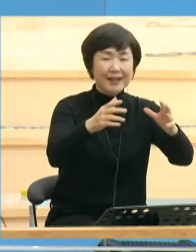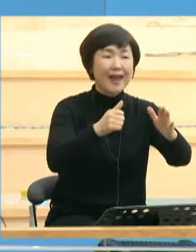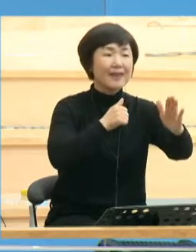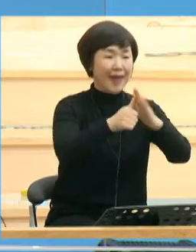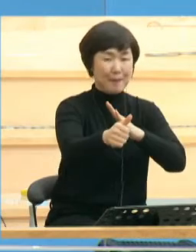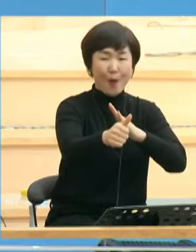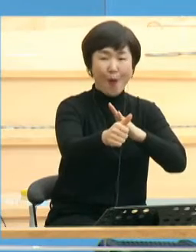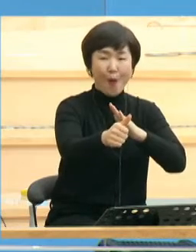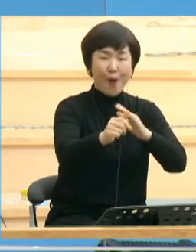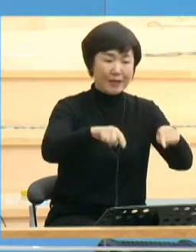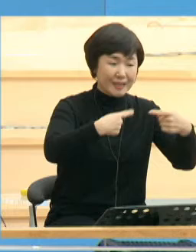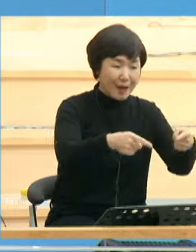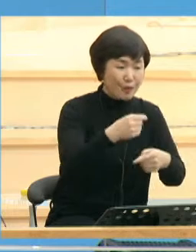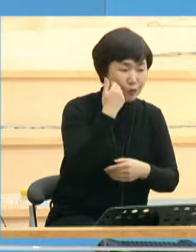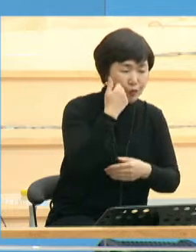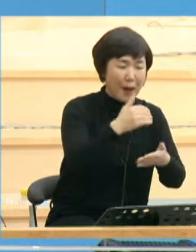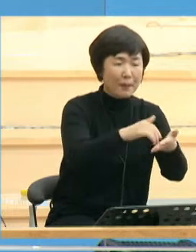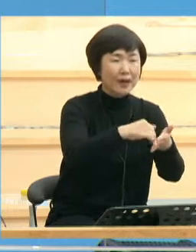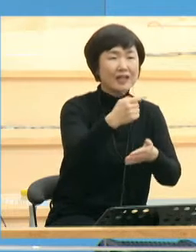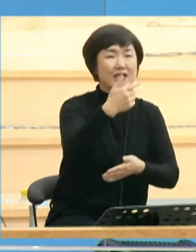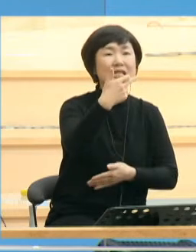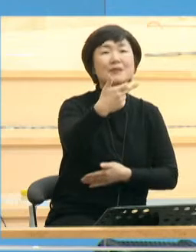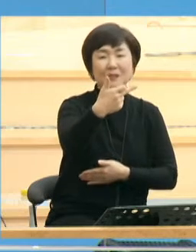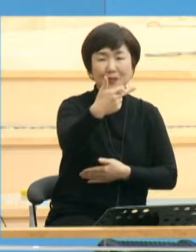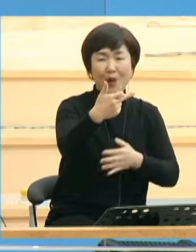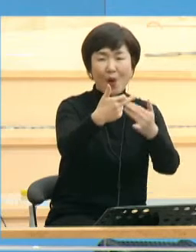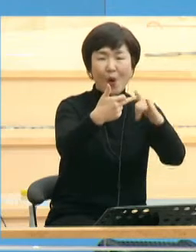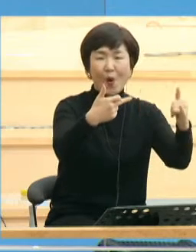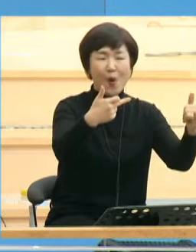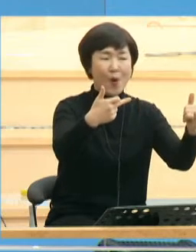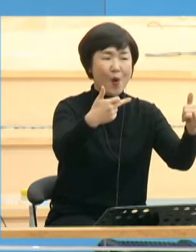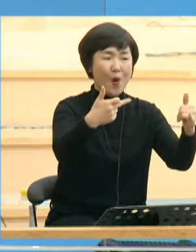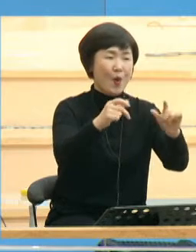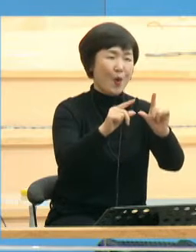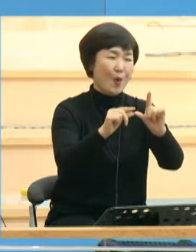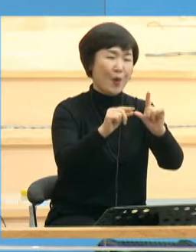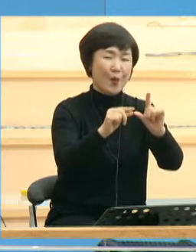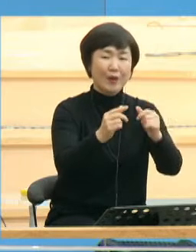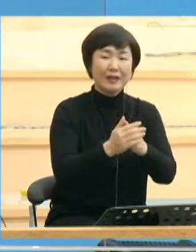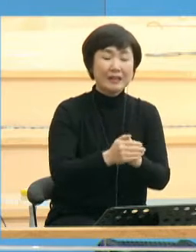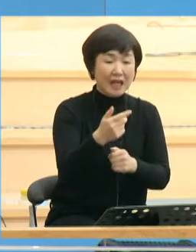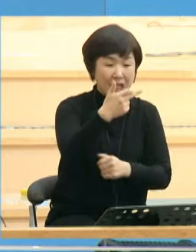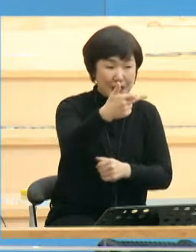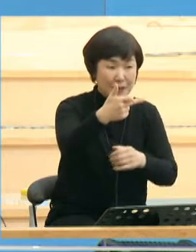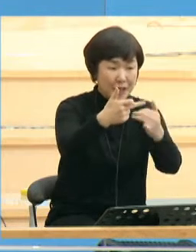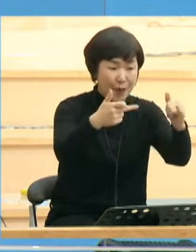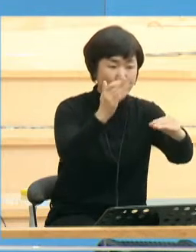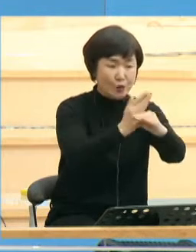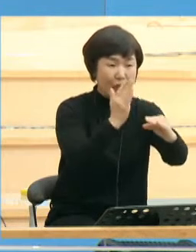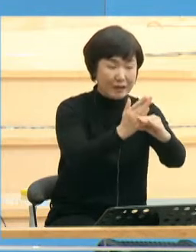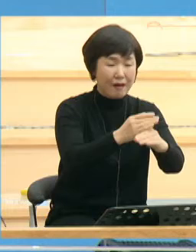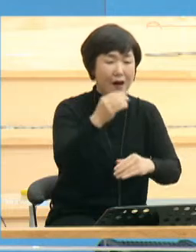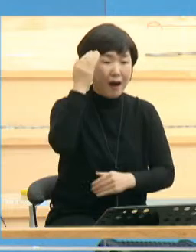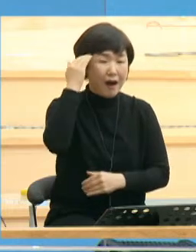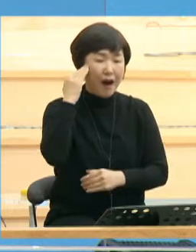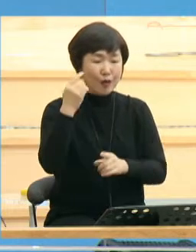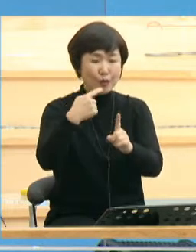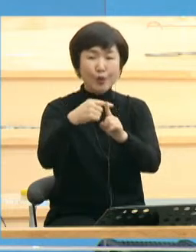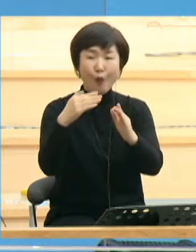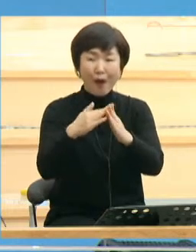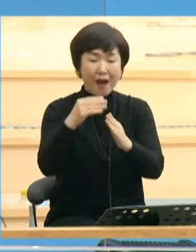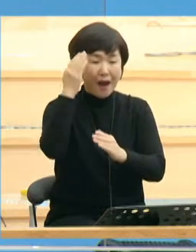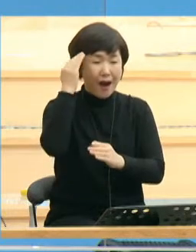사람 곧 악 연 7명이 정비 했던 시대였습니다 근데 17명 중 이에 한국 교회를 한국